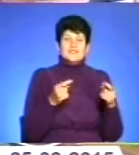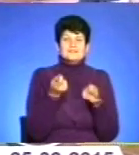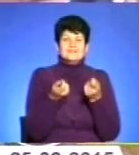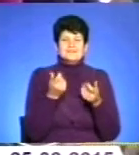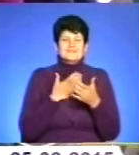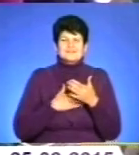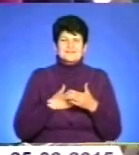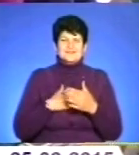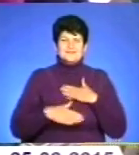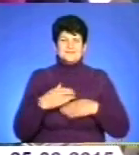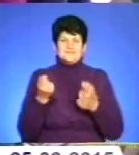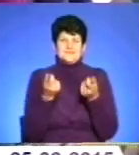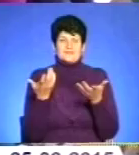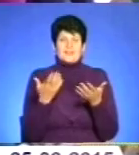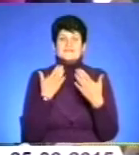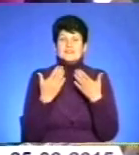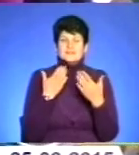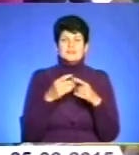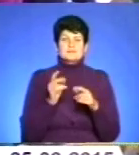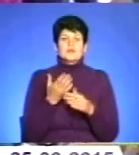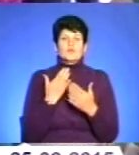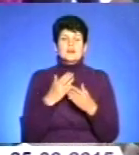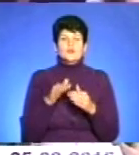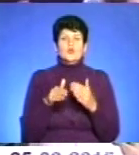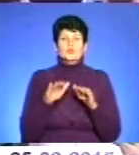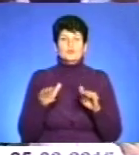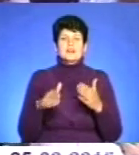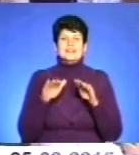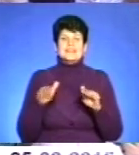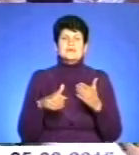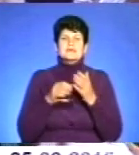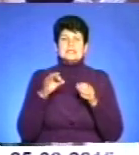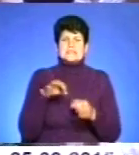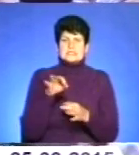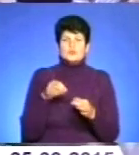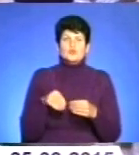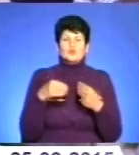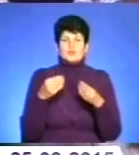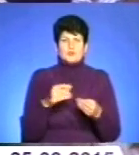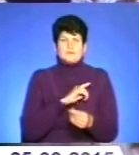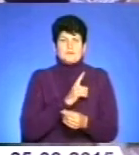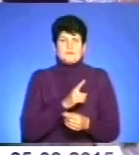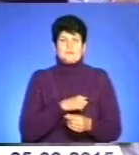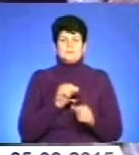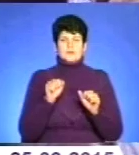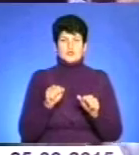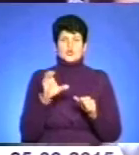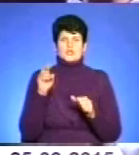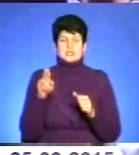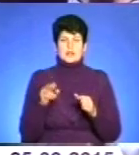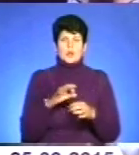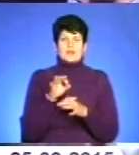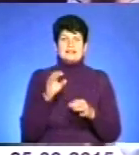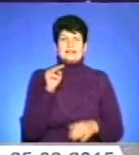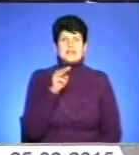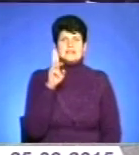дрібниці. Відвідини, спілкування, а особливо допомога дітям-сиротам додають сили і наснаги, каже ініціатор соціального проєкту Тарас